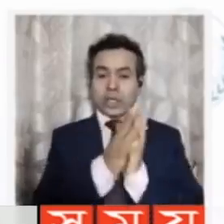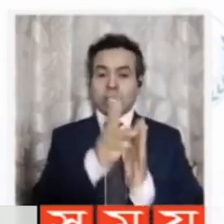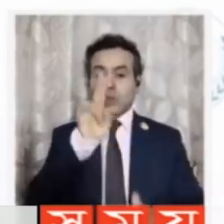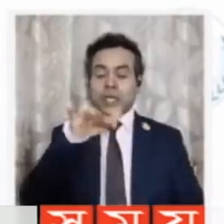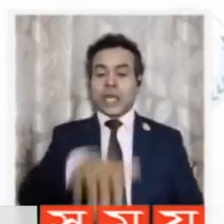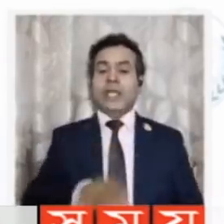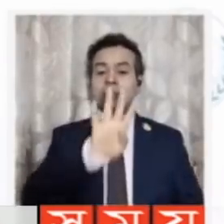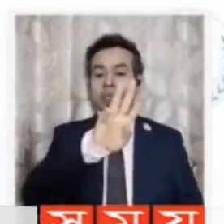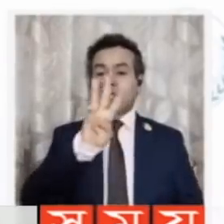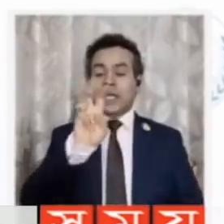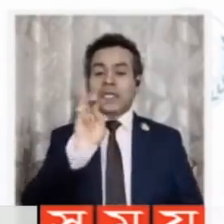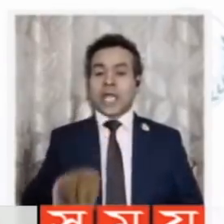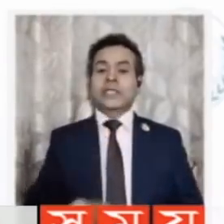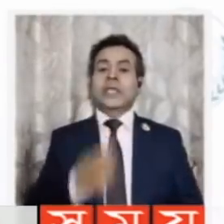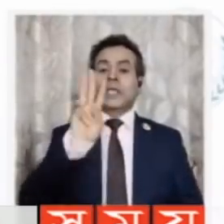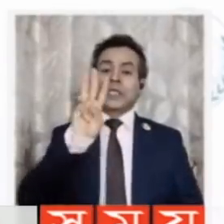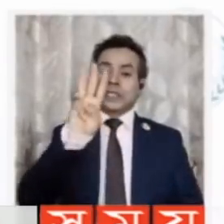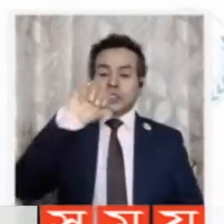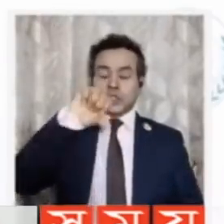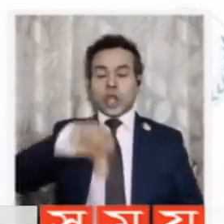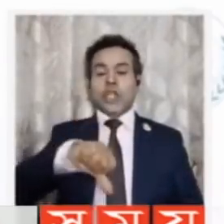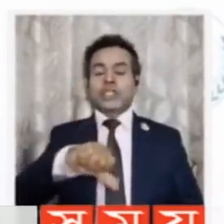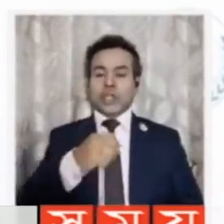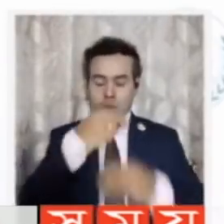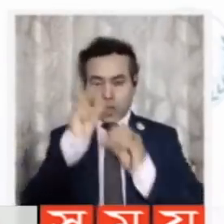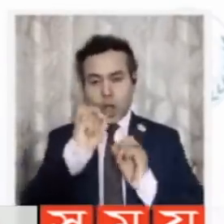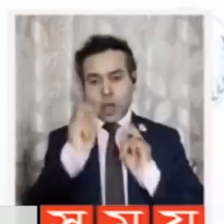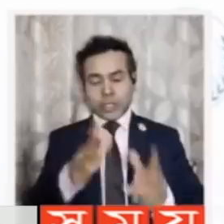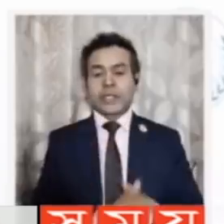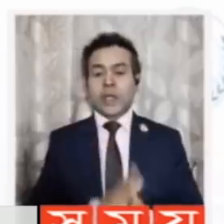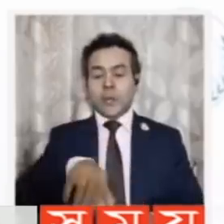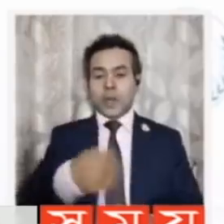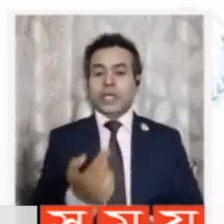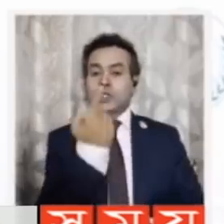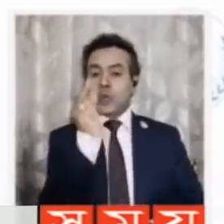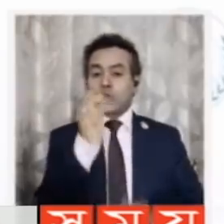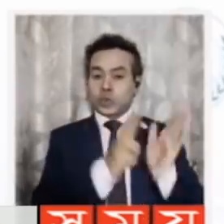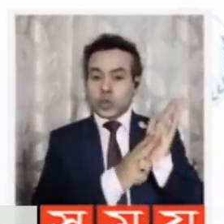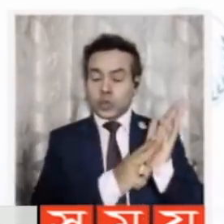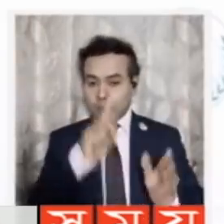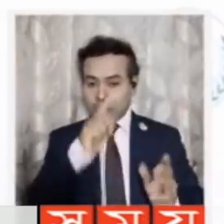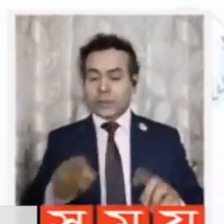2,43,039টি এবং জুন 30 পর্যন্ত নমুনা পরীক্ষা হয়েছে